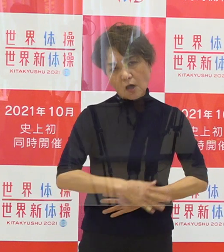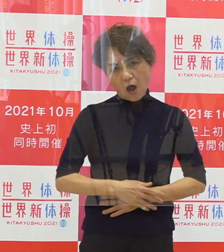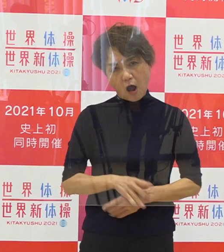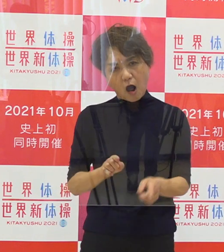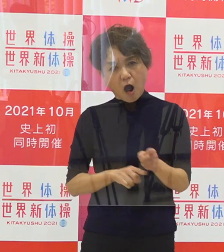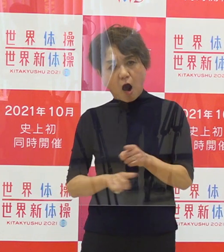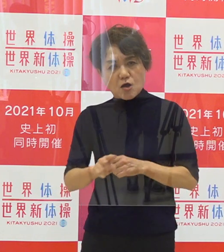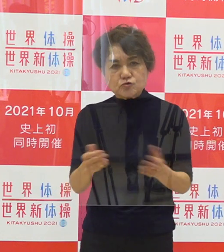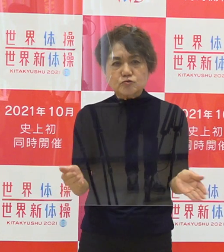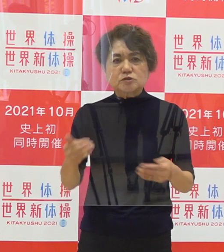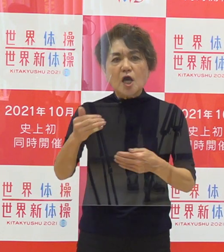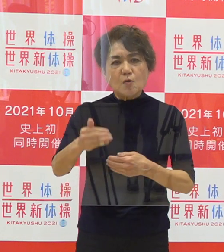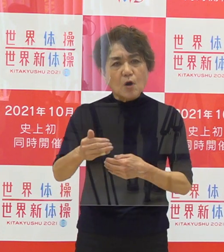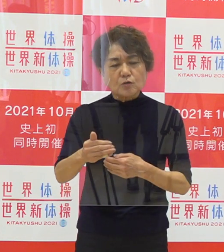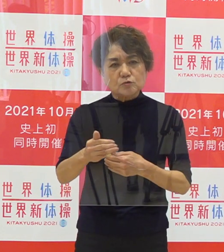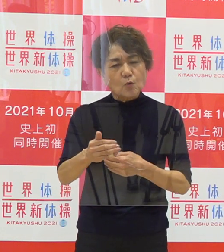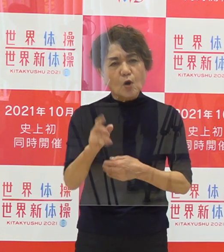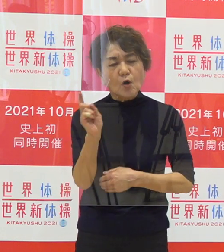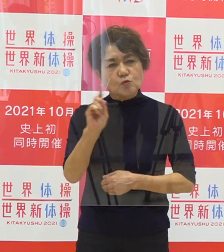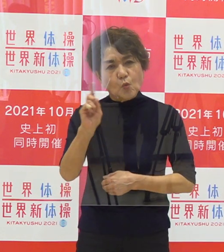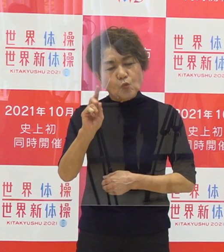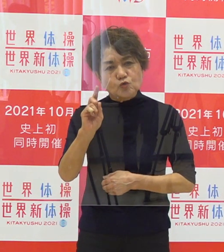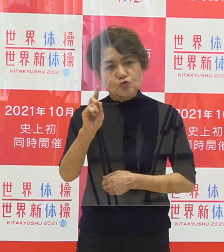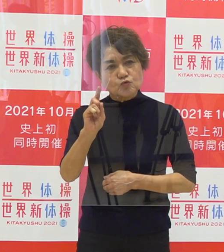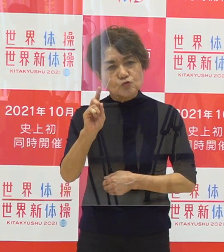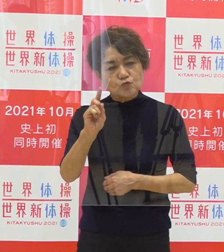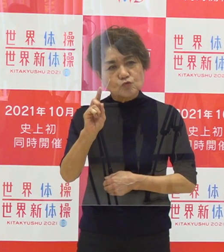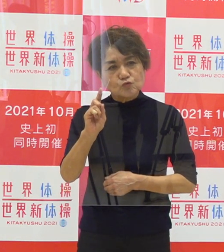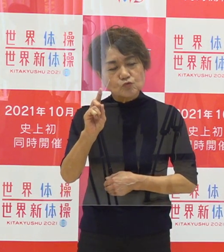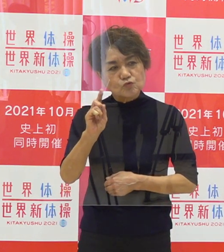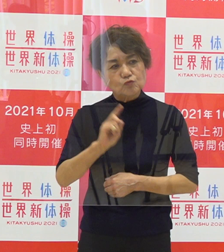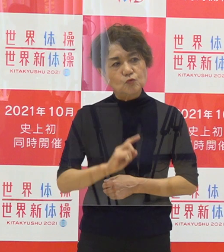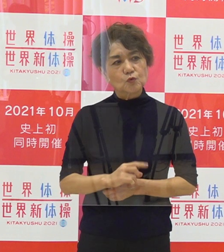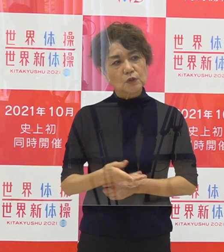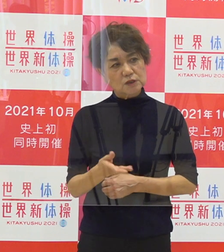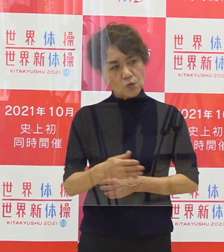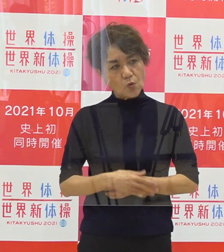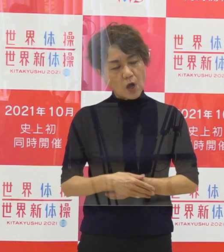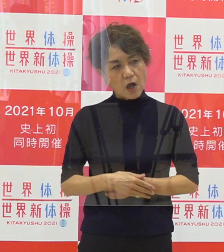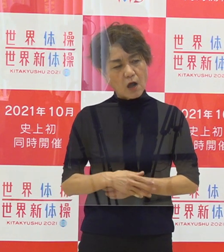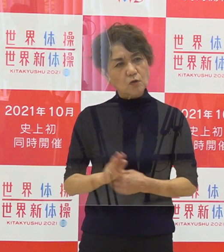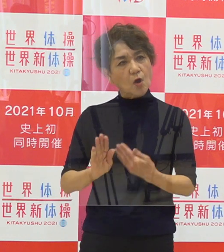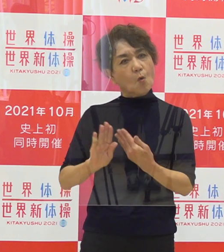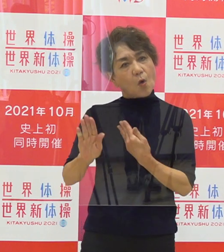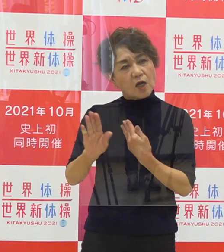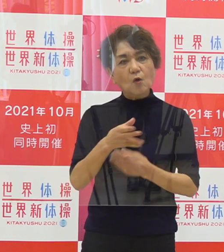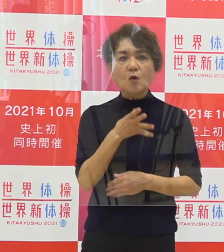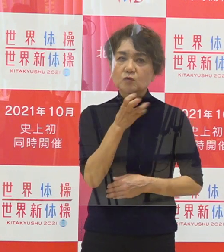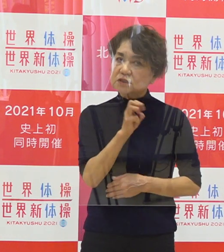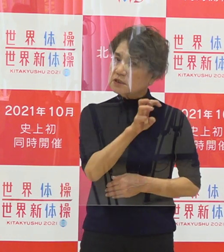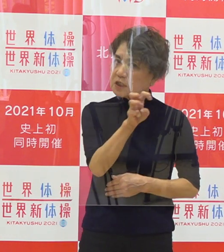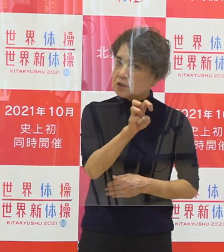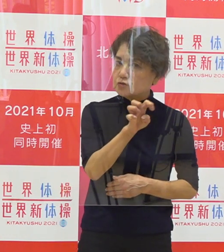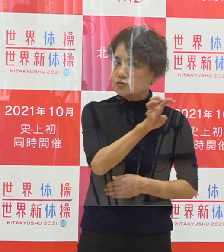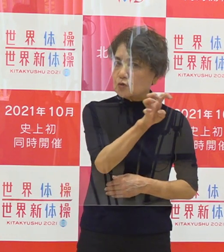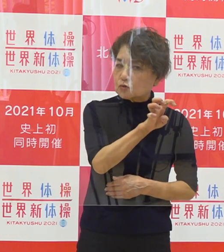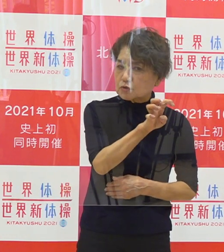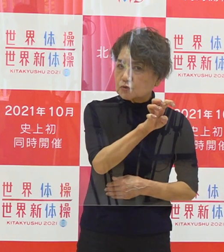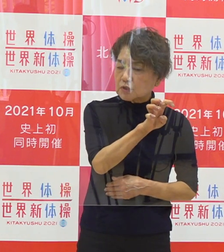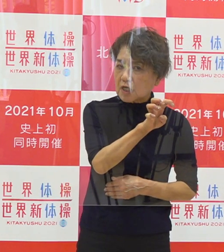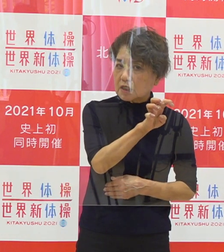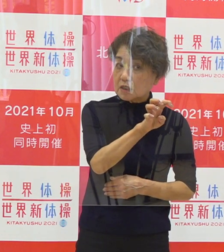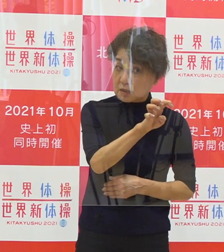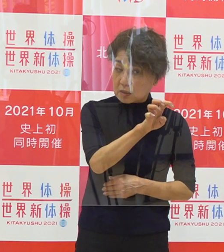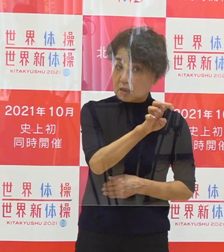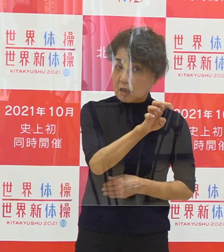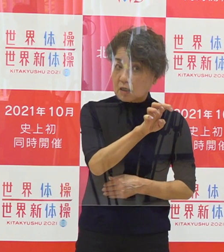は どういう形のものなのか、要はその他の、30代以上の方と予約が重なった際に10代、20